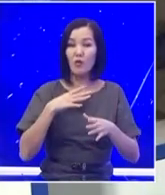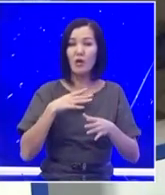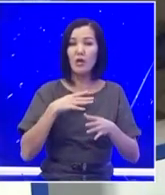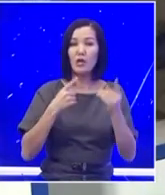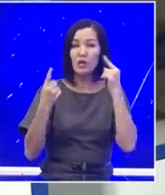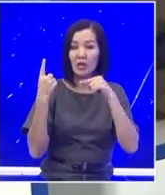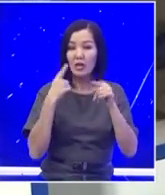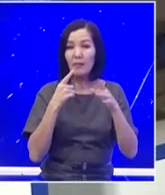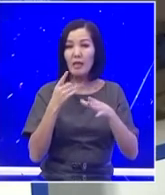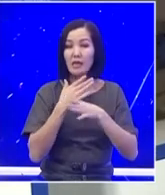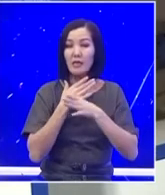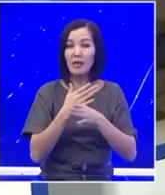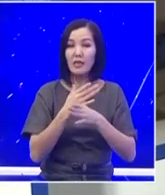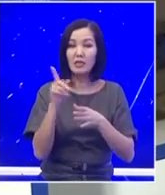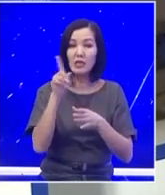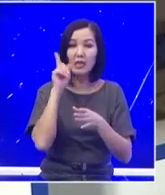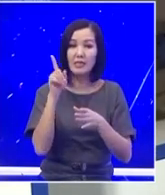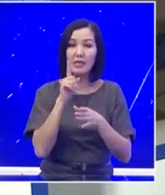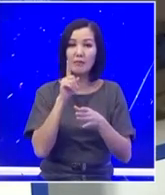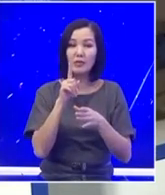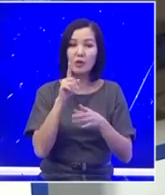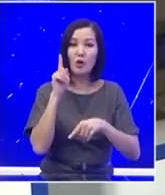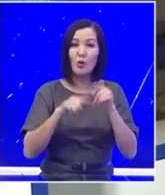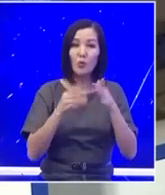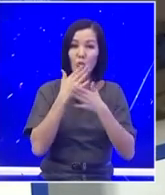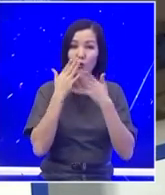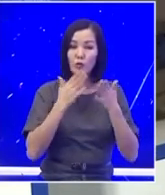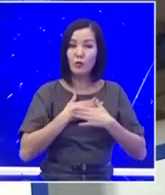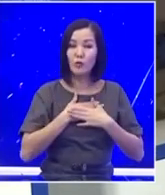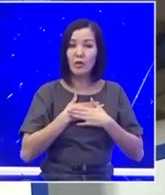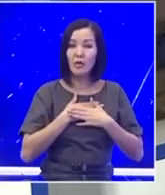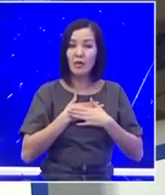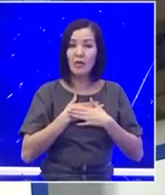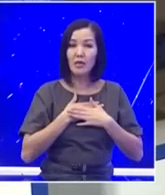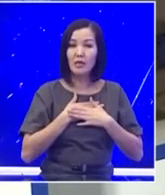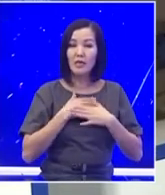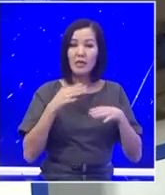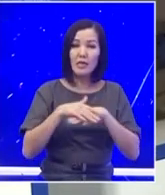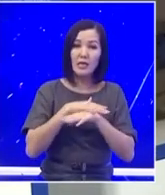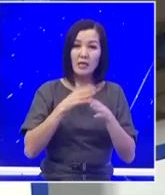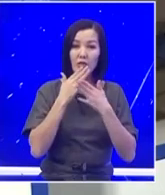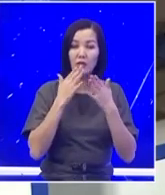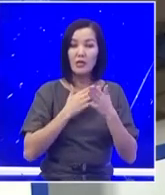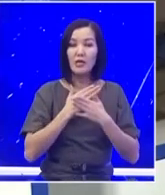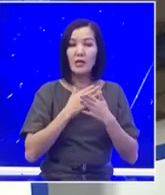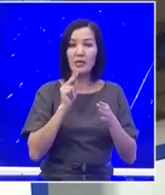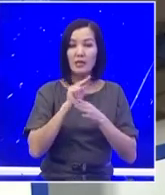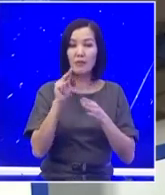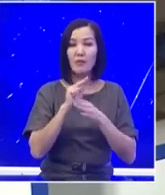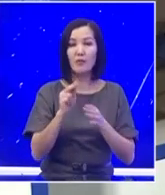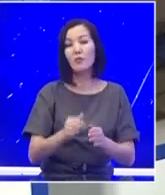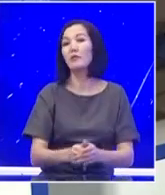шығармалар арқылы жастарымызды ұлтшылдыққа, жаңағы ел жандыққа, патриоттыққа